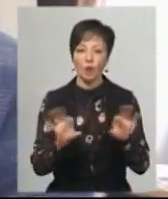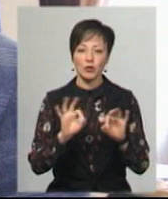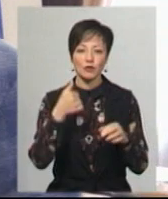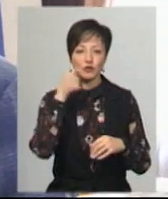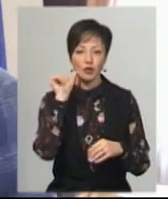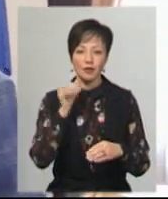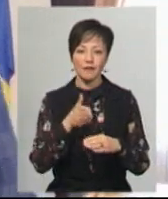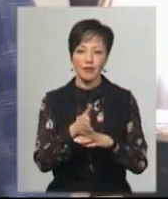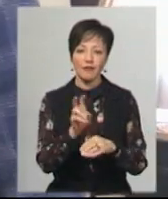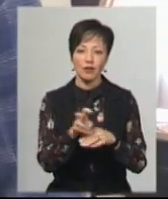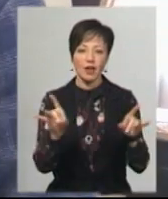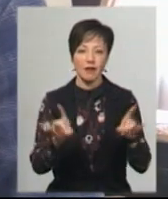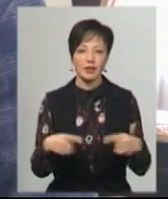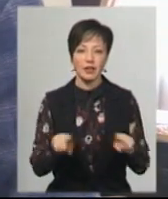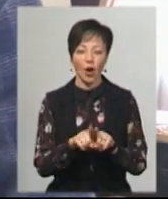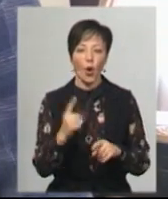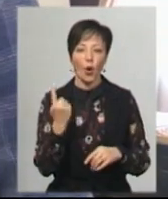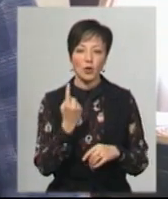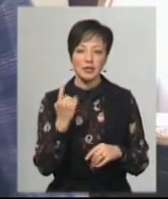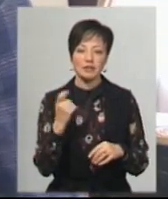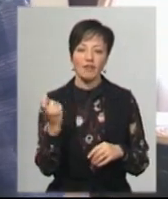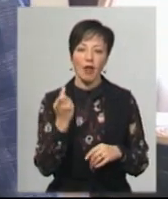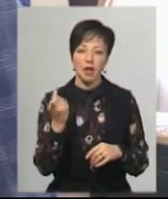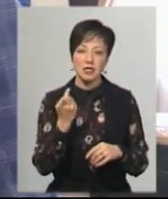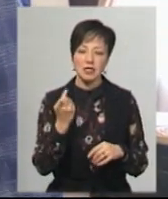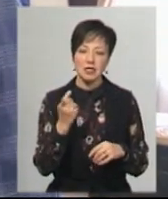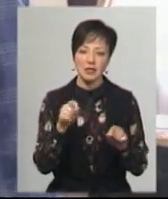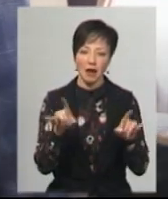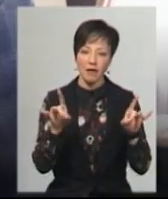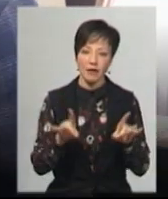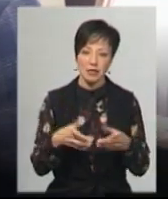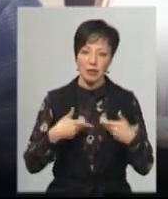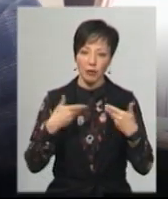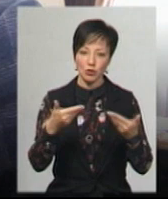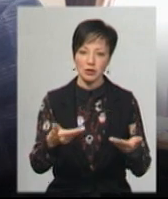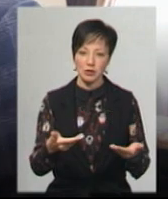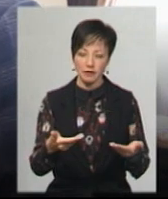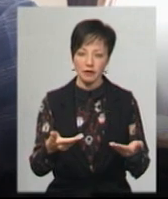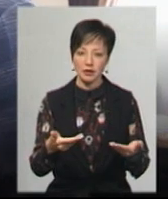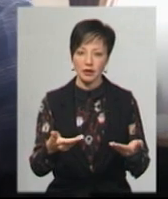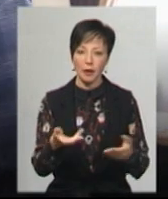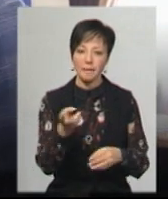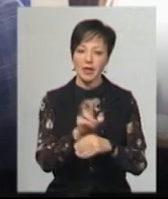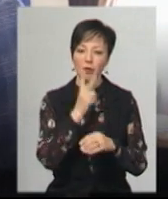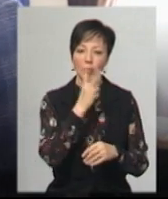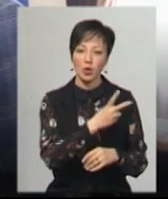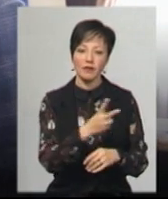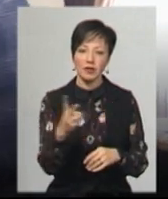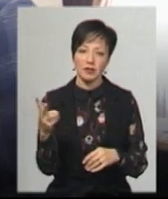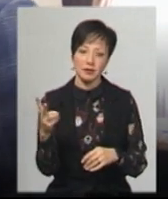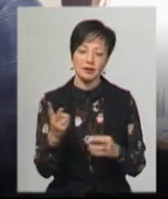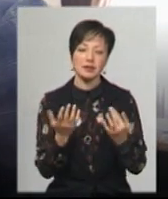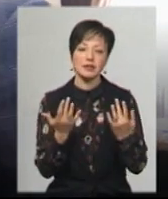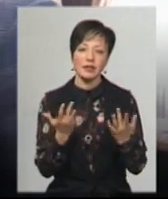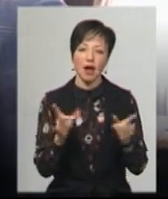вчорашнє відвідування кафе так. Один з власників чи власник запросив безпосередньо прийти подивитися,